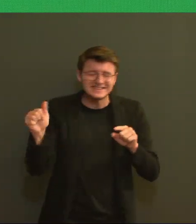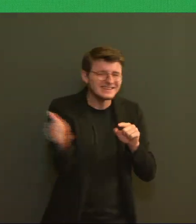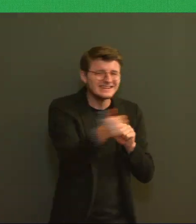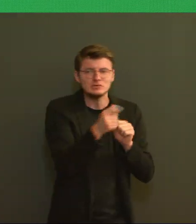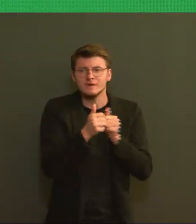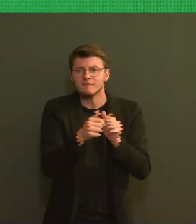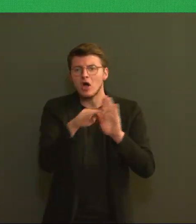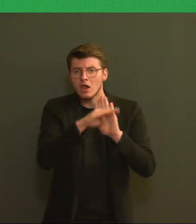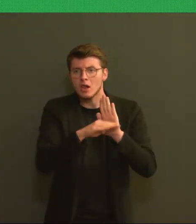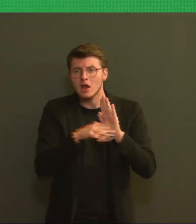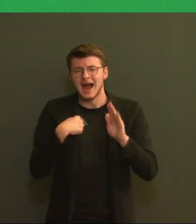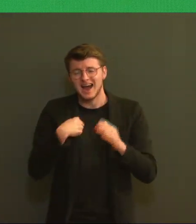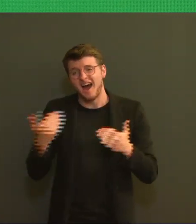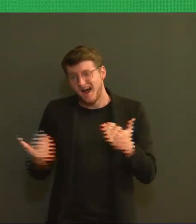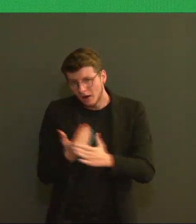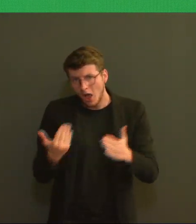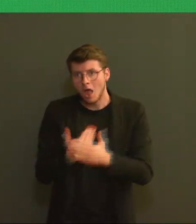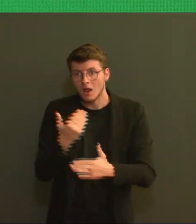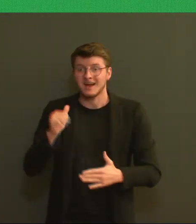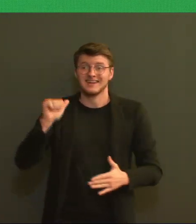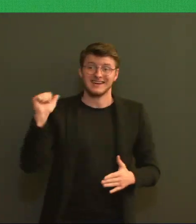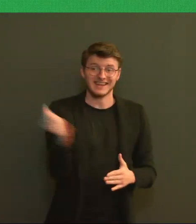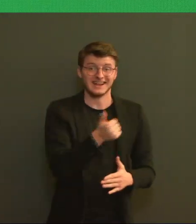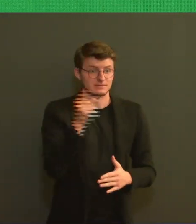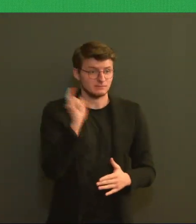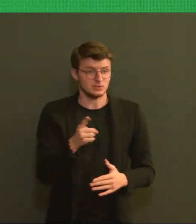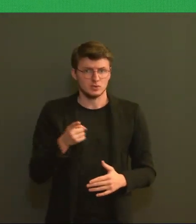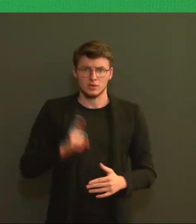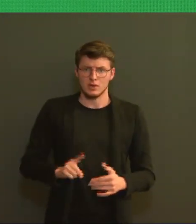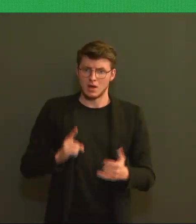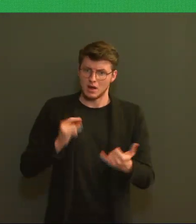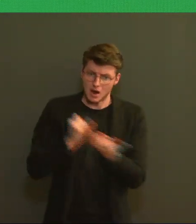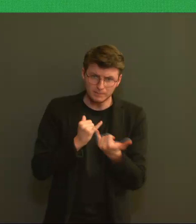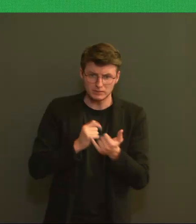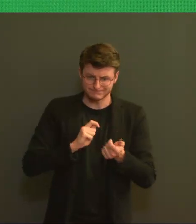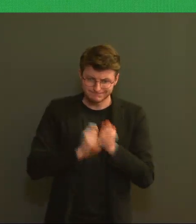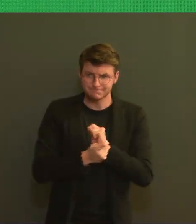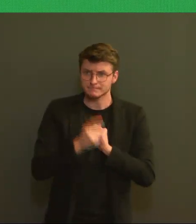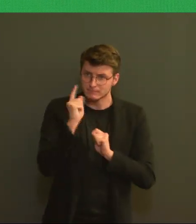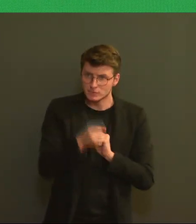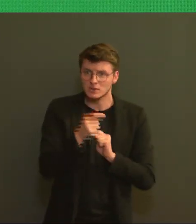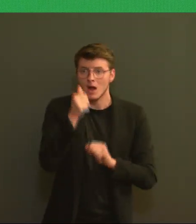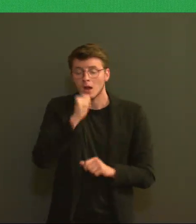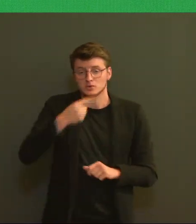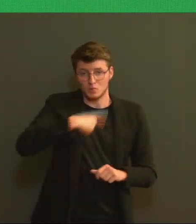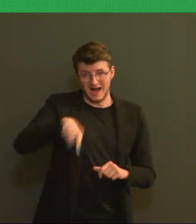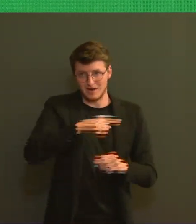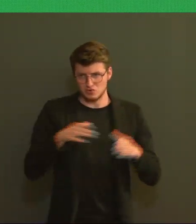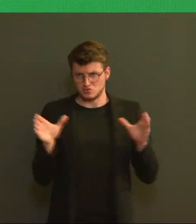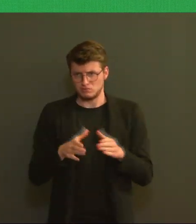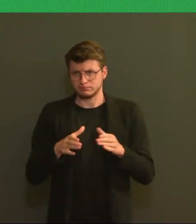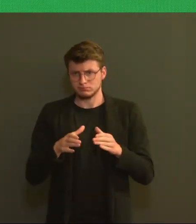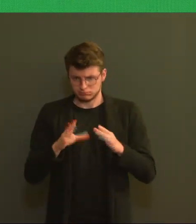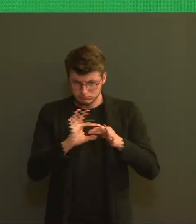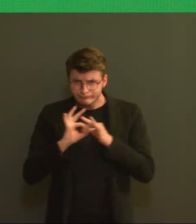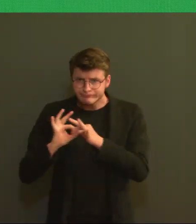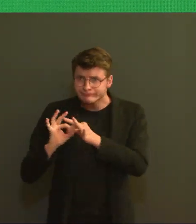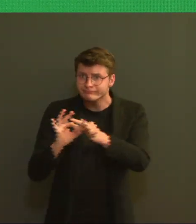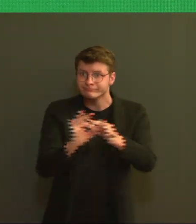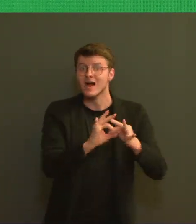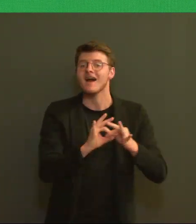iedereen moet zijn gedrag aanpassen. Enkel als we op een solidaire manier reageren, kunnen we er samen